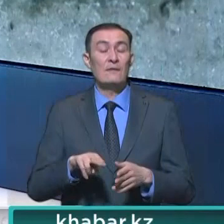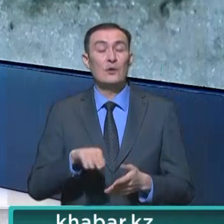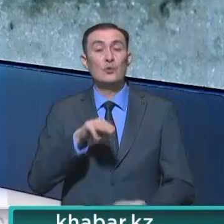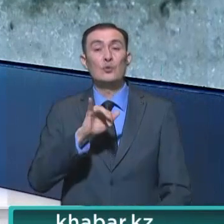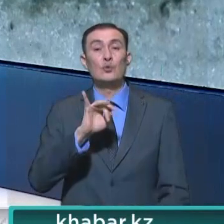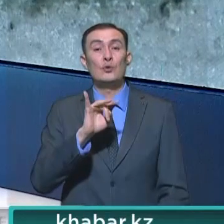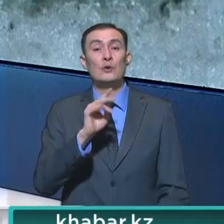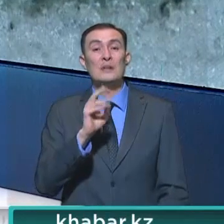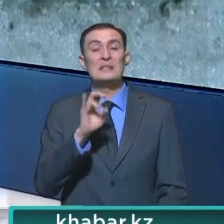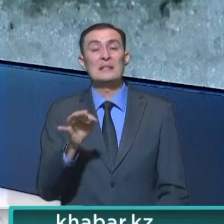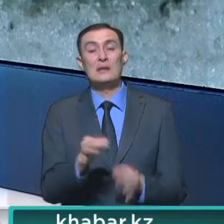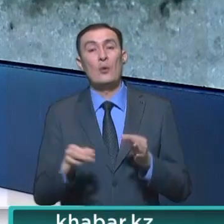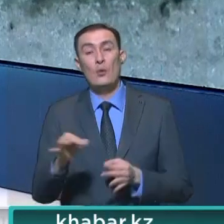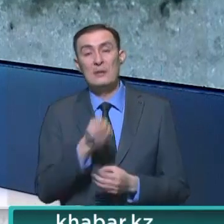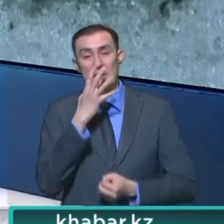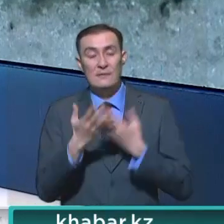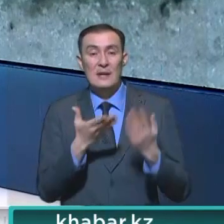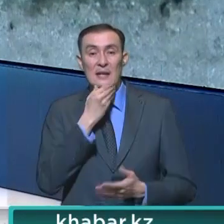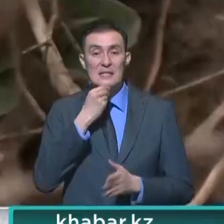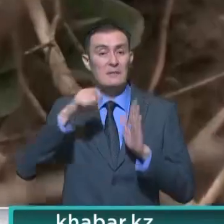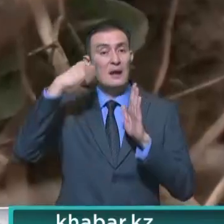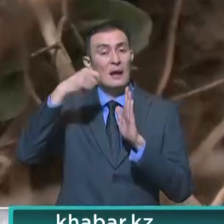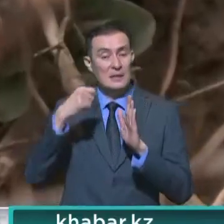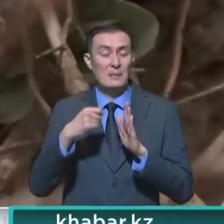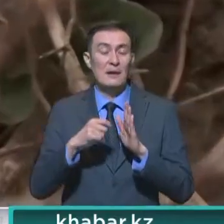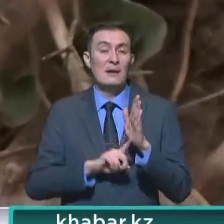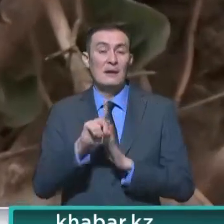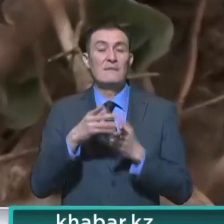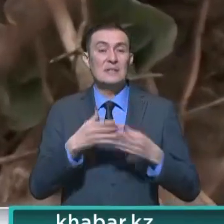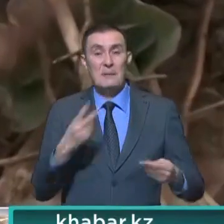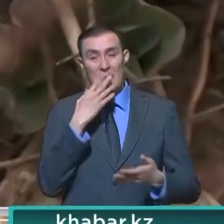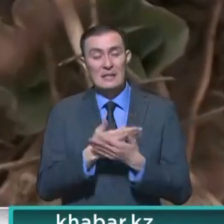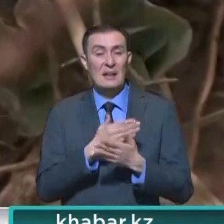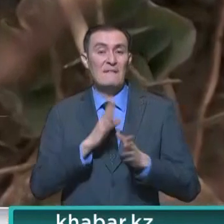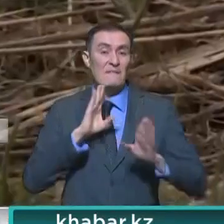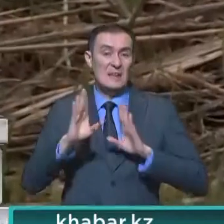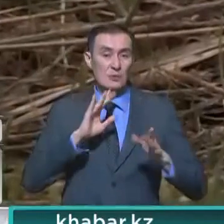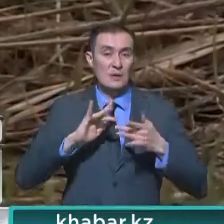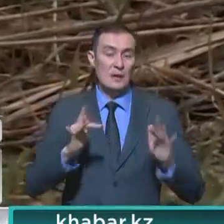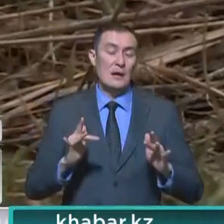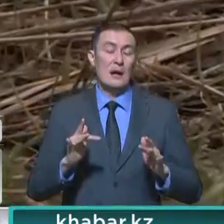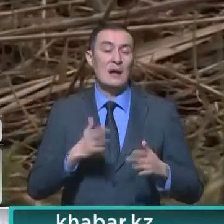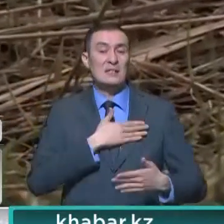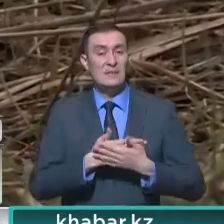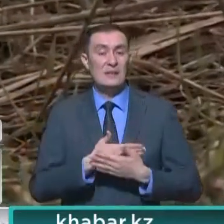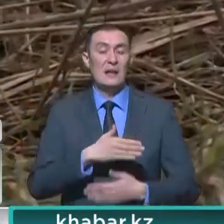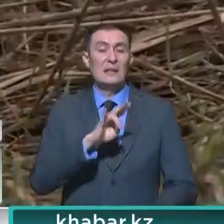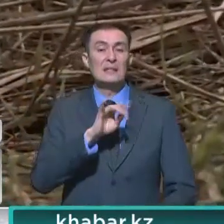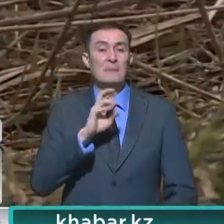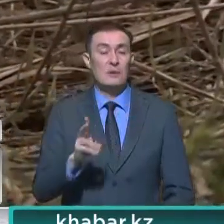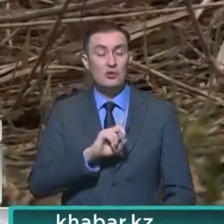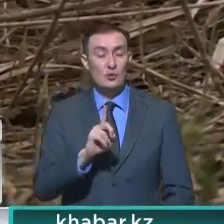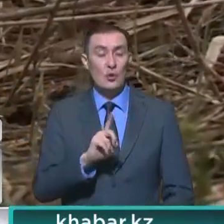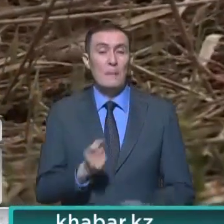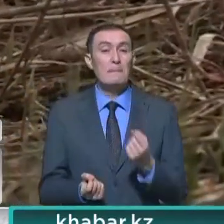расцвели в Туркестанской области красивыми кадрами. Предвестника весны на своей странице в Facebook поделился экоактивист Гани Назарбек. Он отметил,